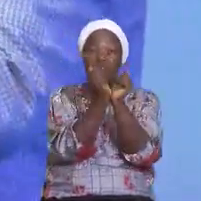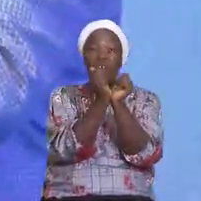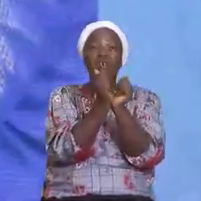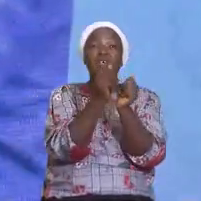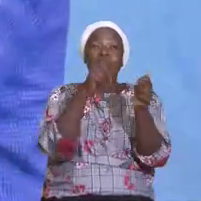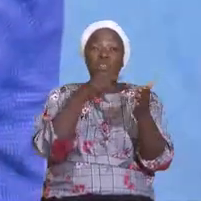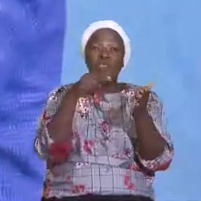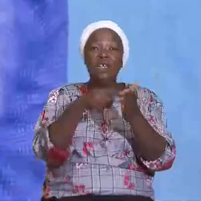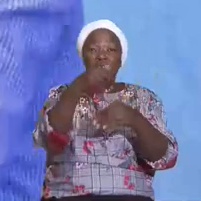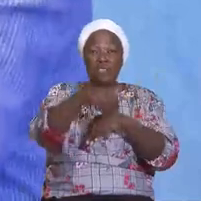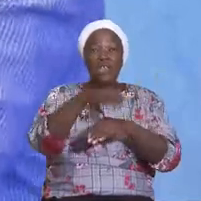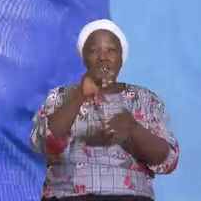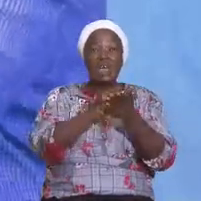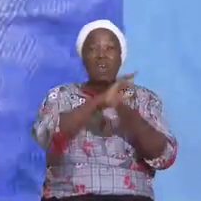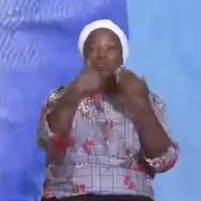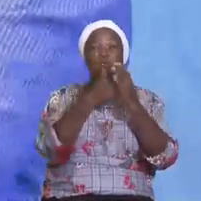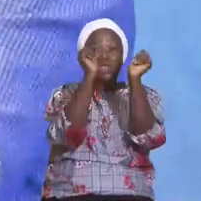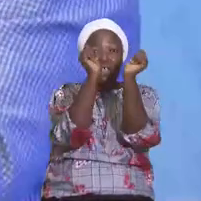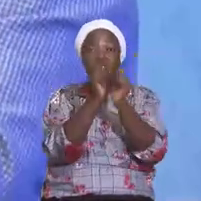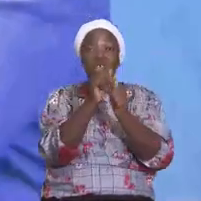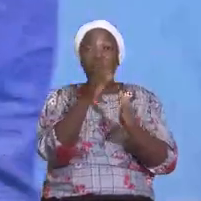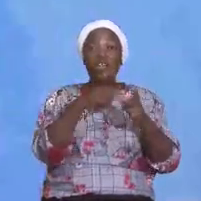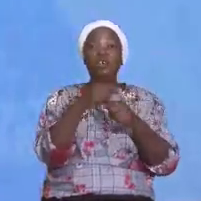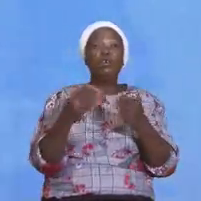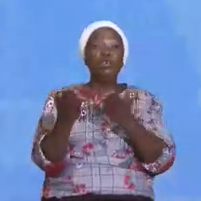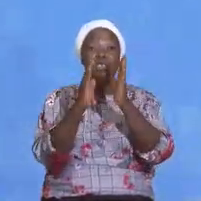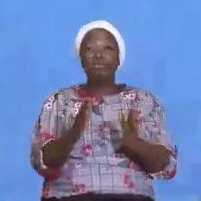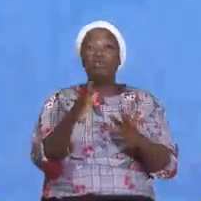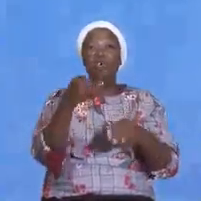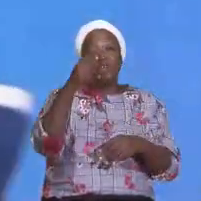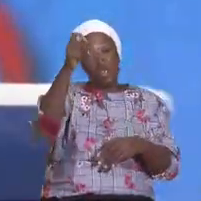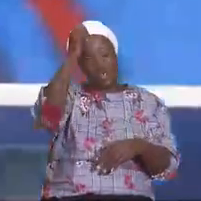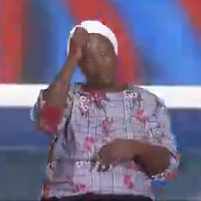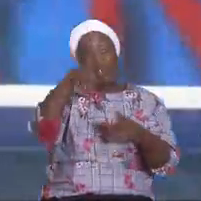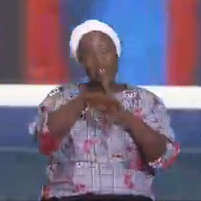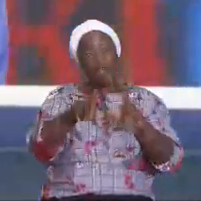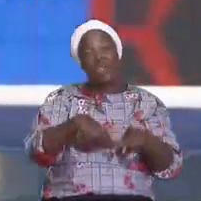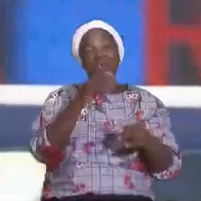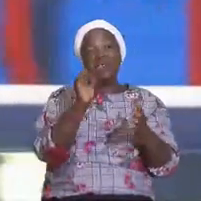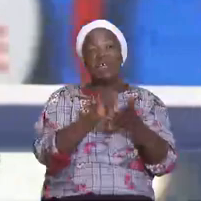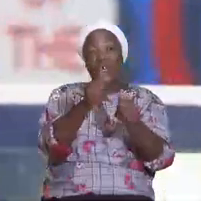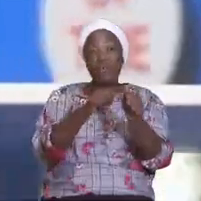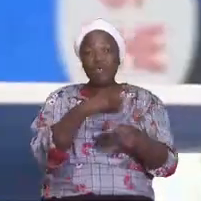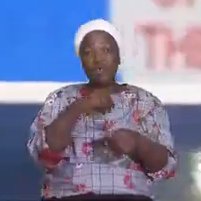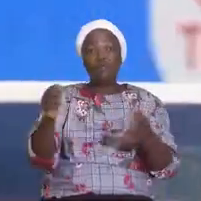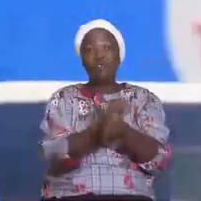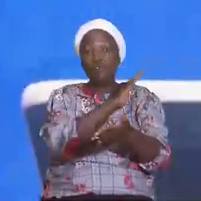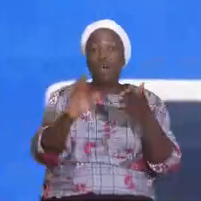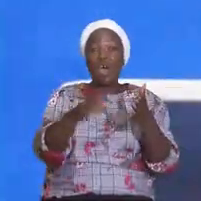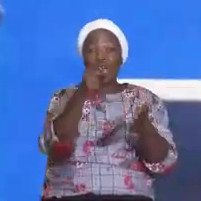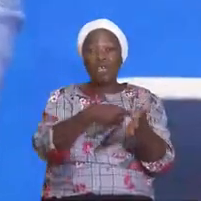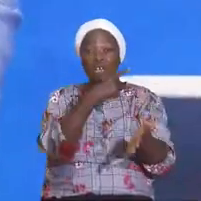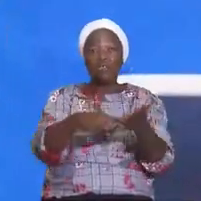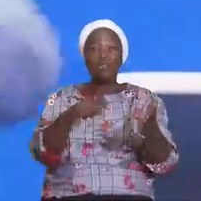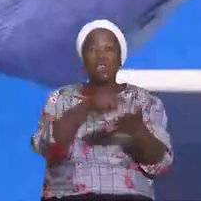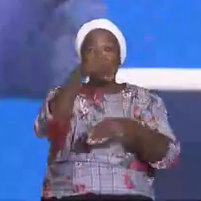que tout ce qui te maintenait captif ce soir, toute la captivité et